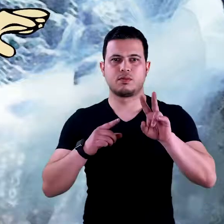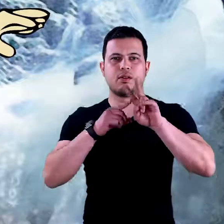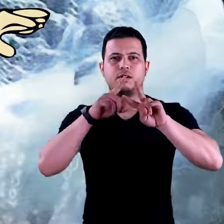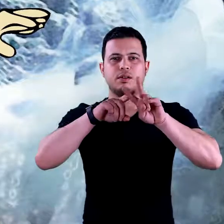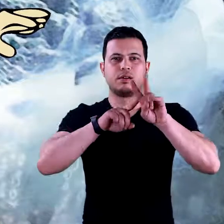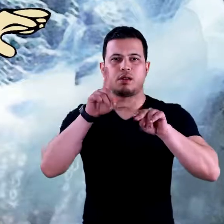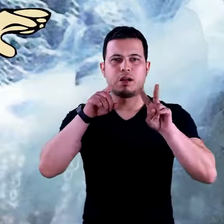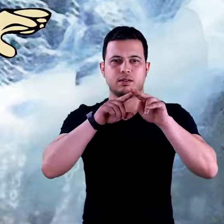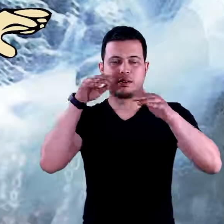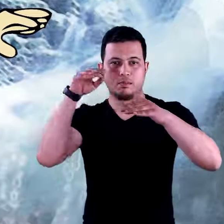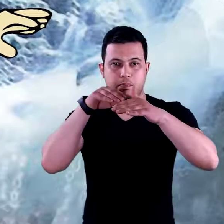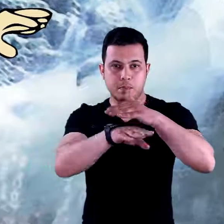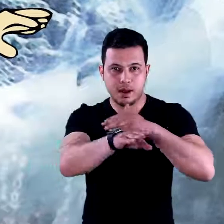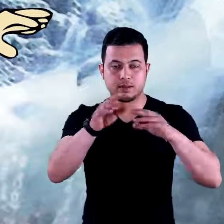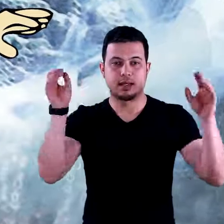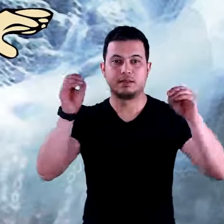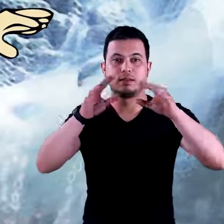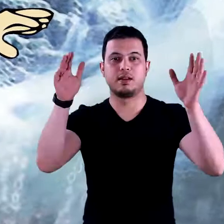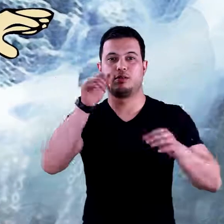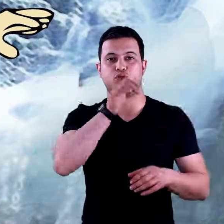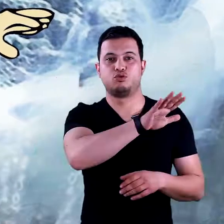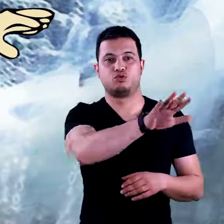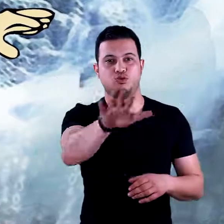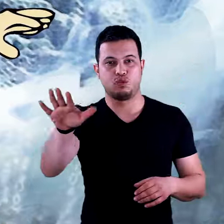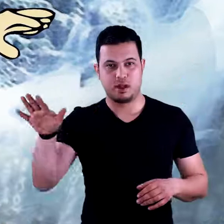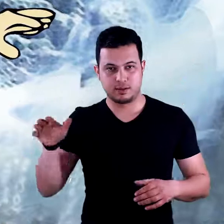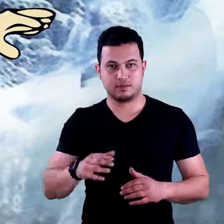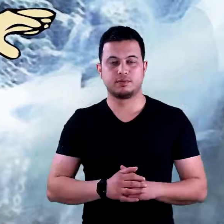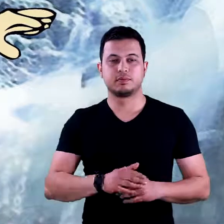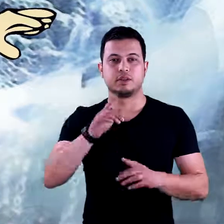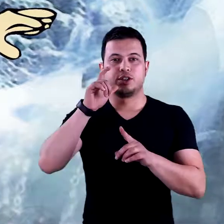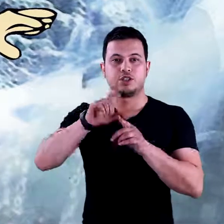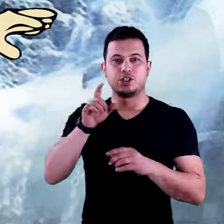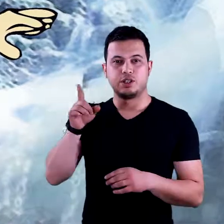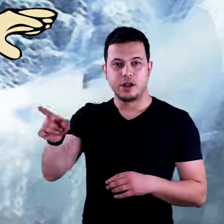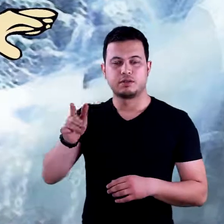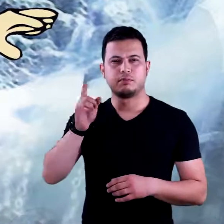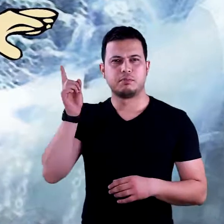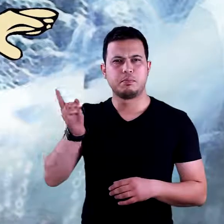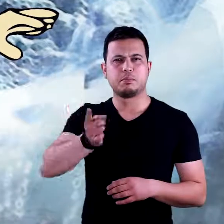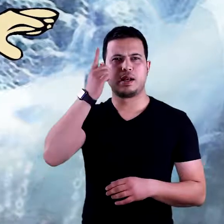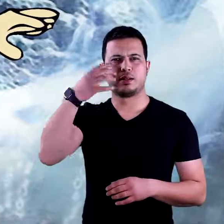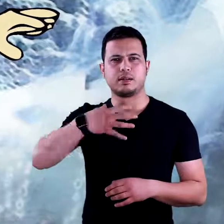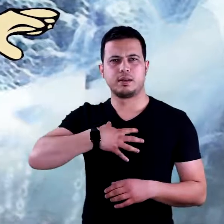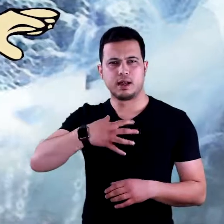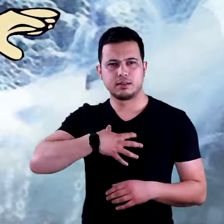Kaklık mağarasında sihirli sular. Çınar bir anda kendini beline kadar suyun